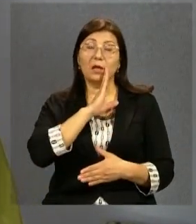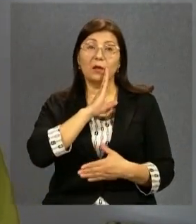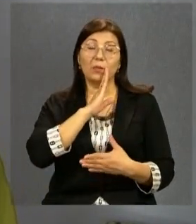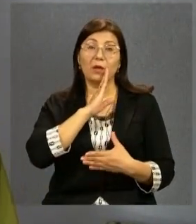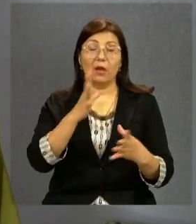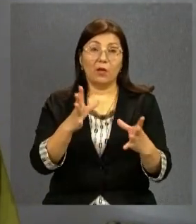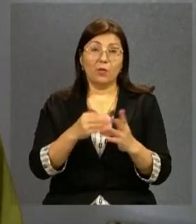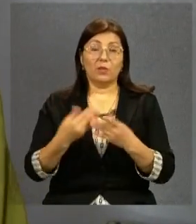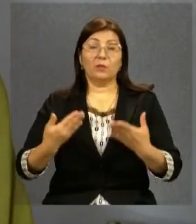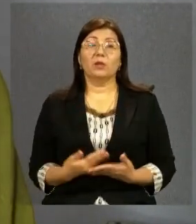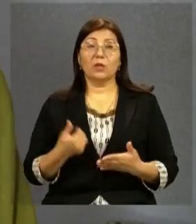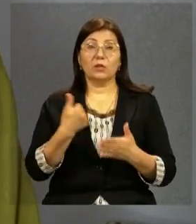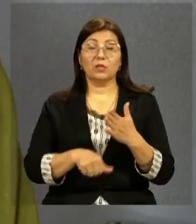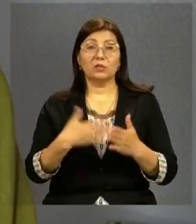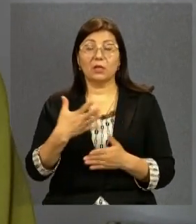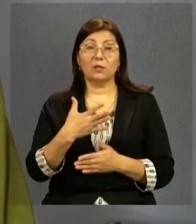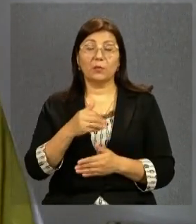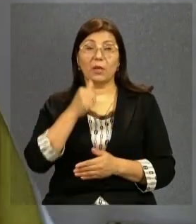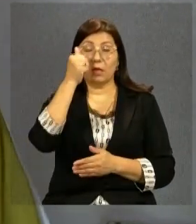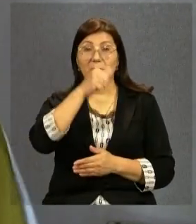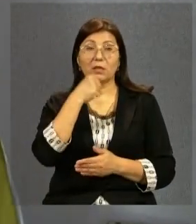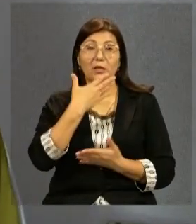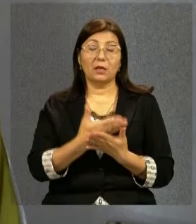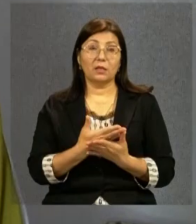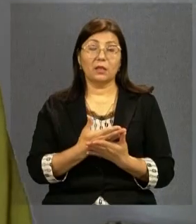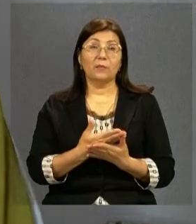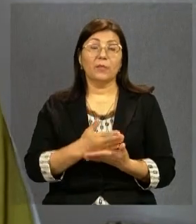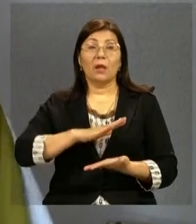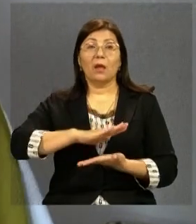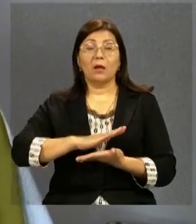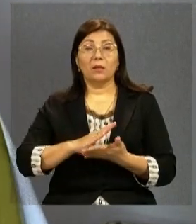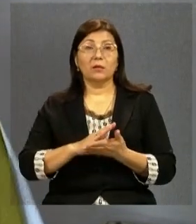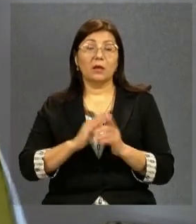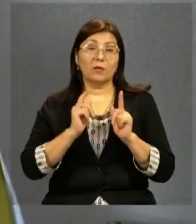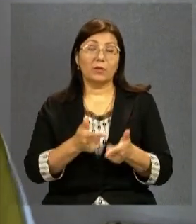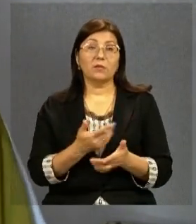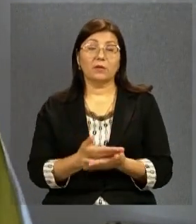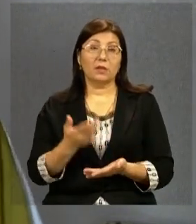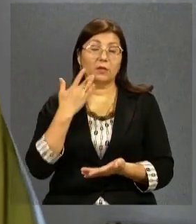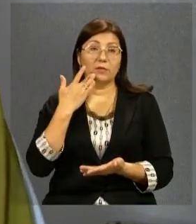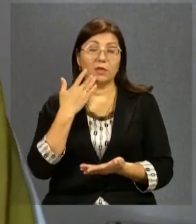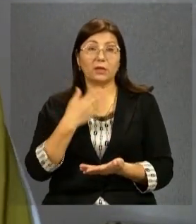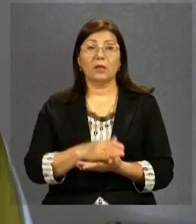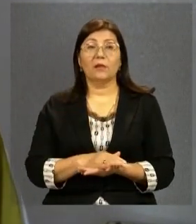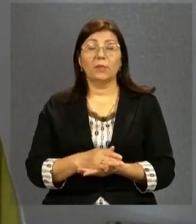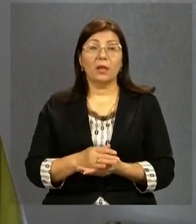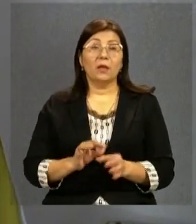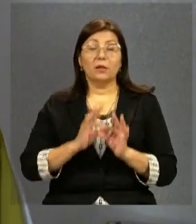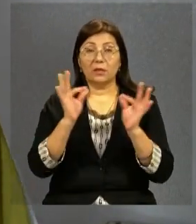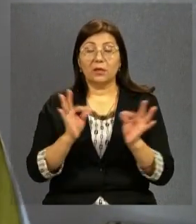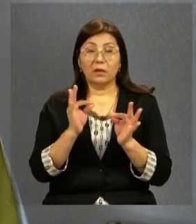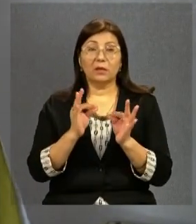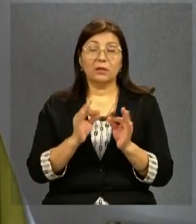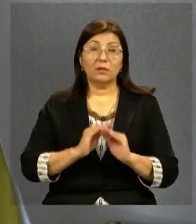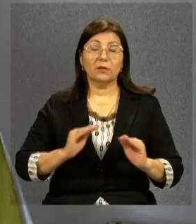лет в согласии, в дружбе. И всегда обращались друг к другу: Таня, Вася, вот так у них. Никогда я не, мы